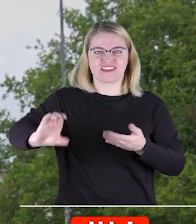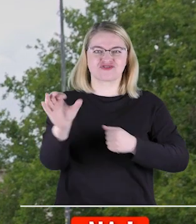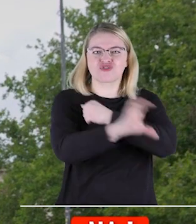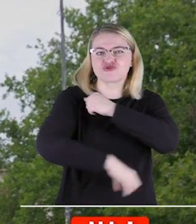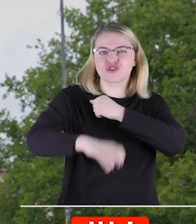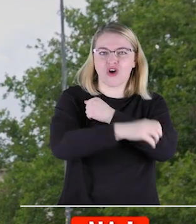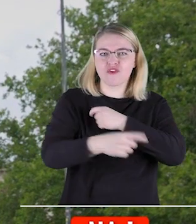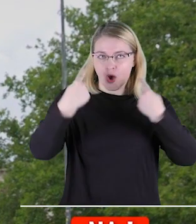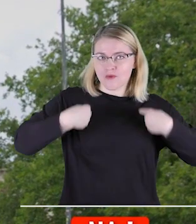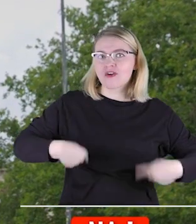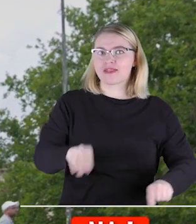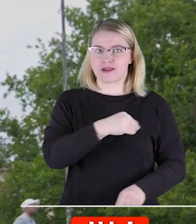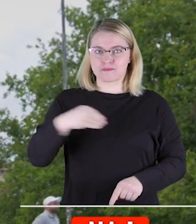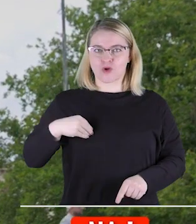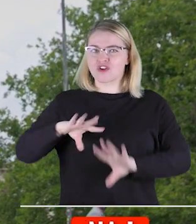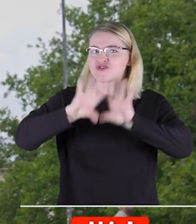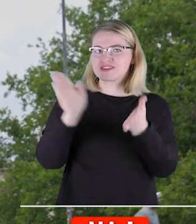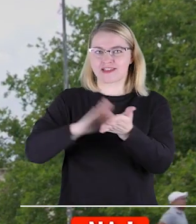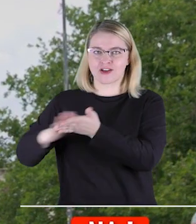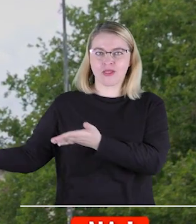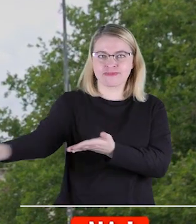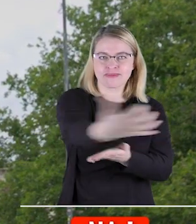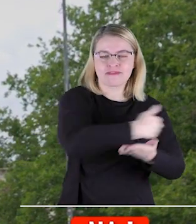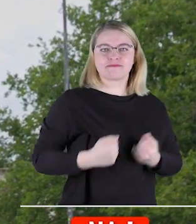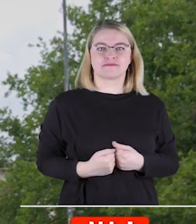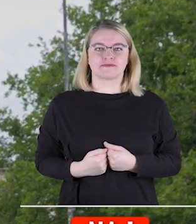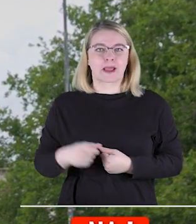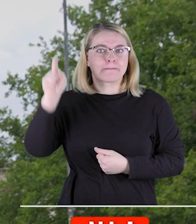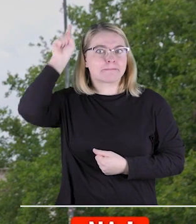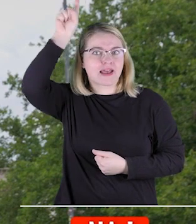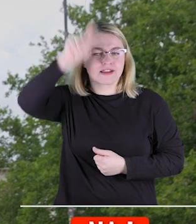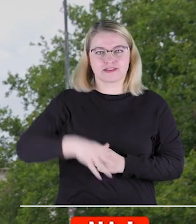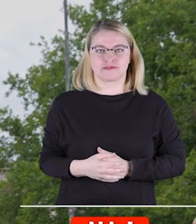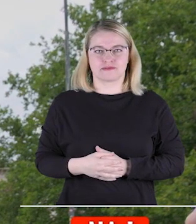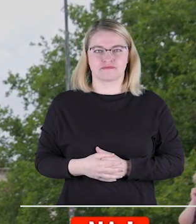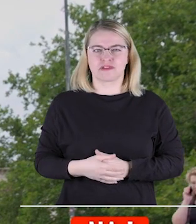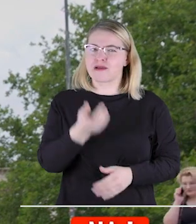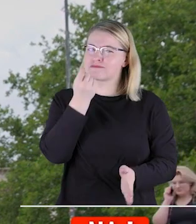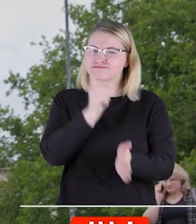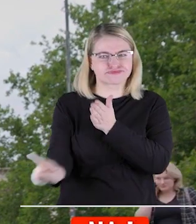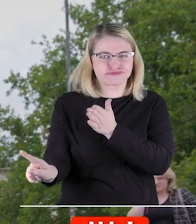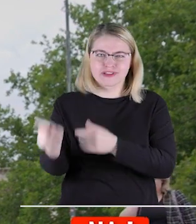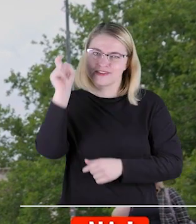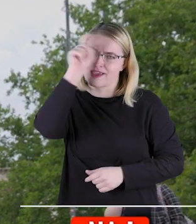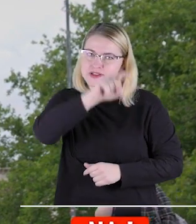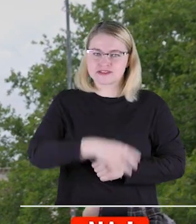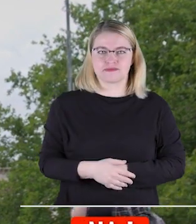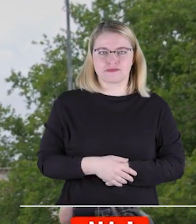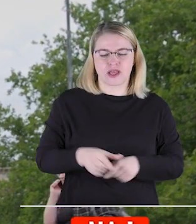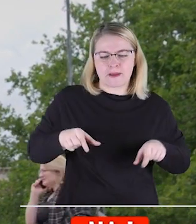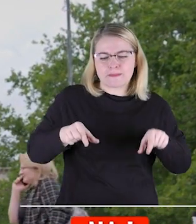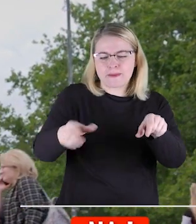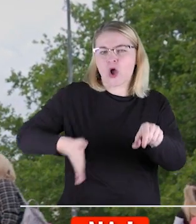obywatele naszego kraju zgarnęli wszystkie nagrody. Berlin. Kolejna porażka. Niemiec.